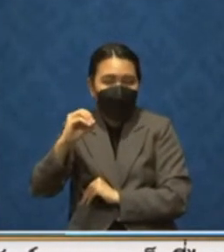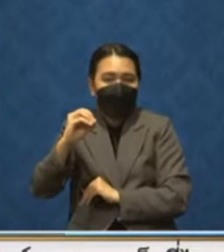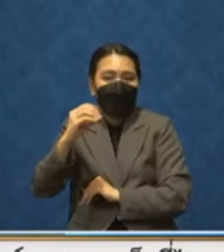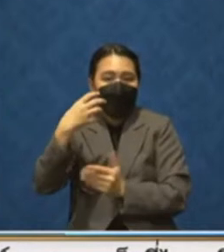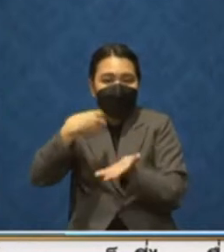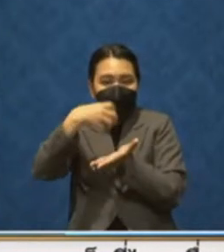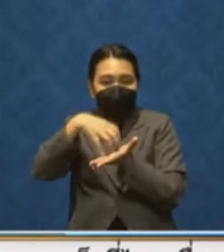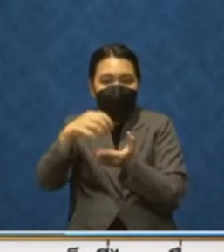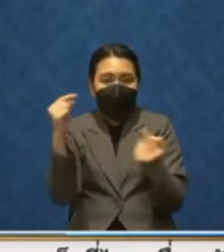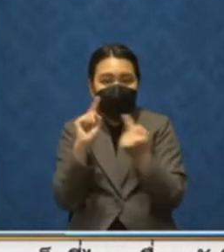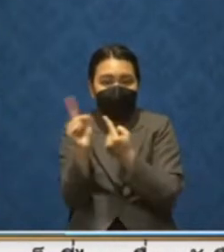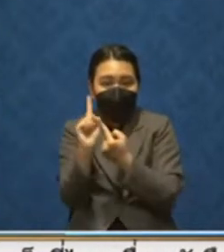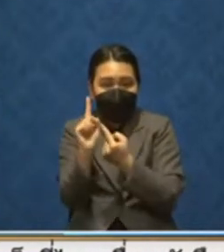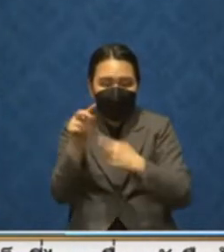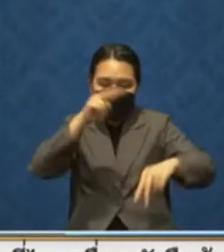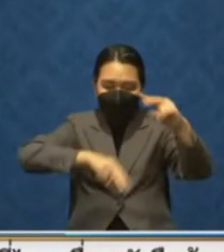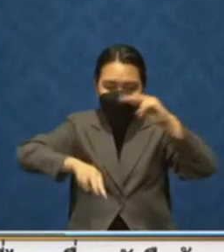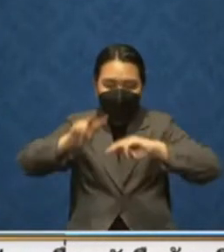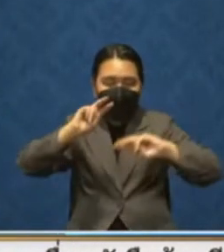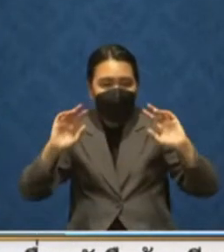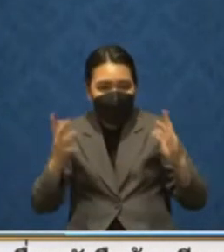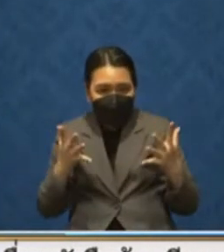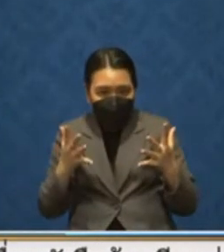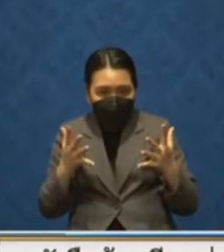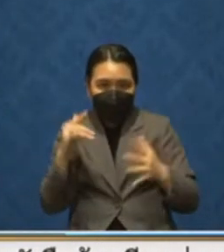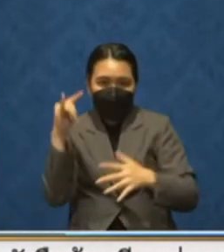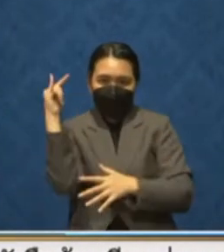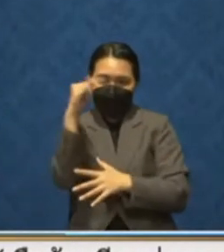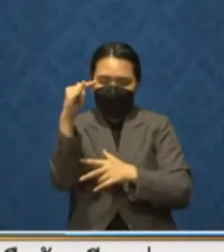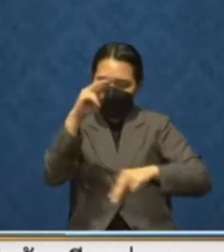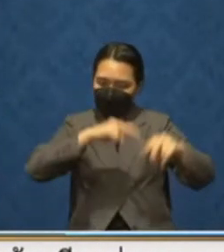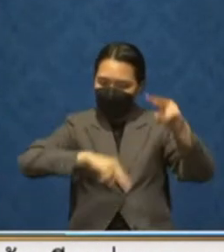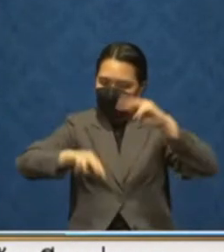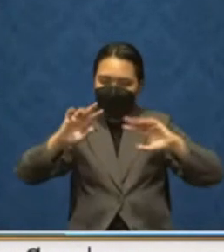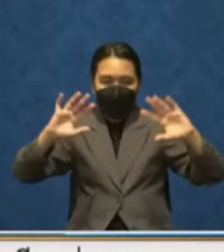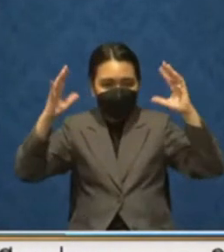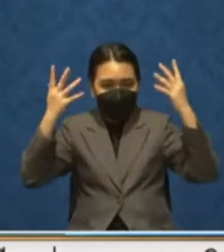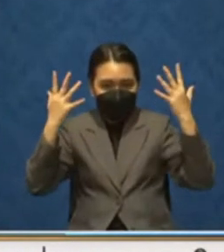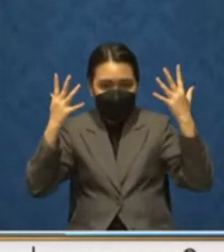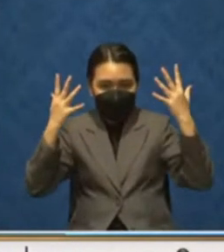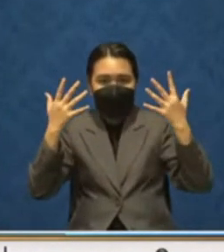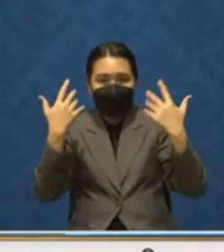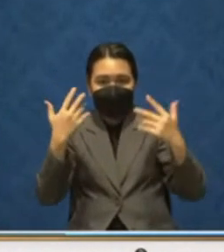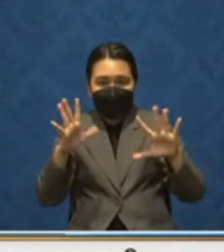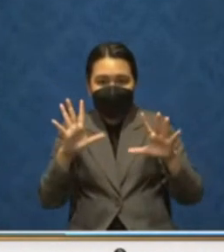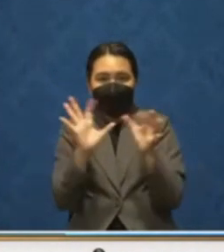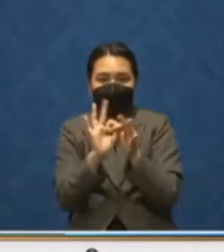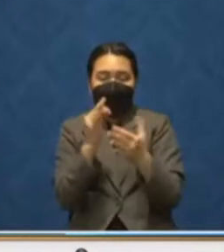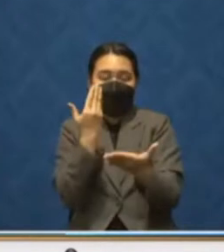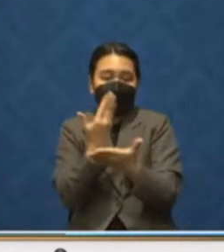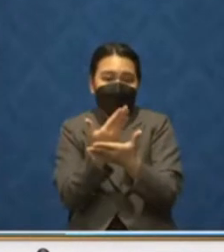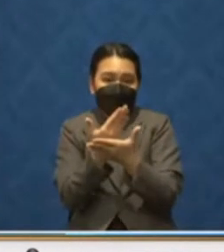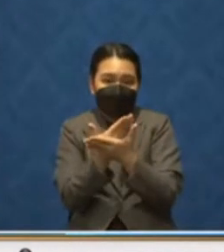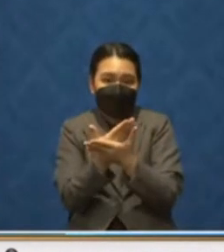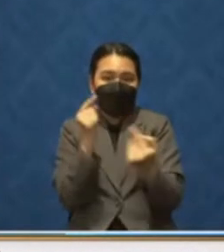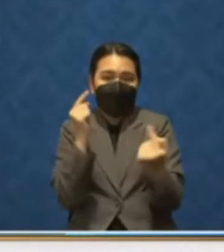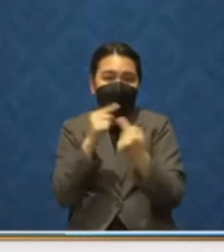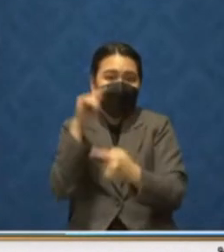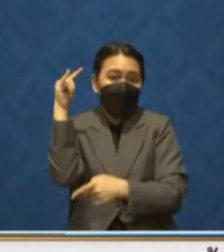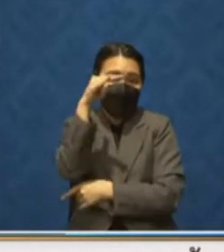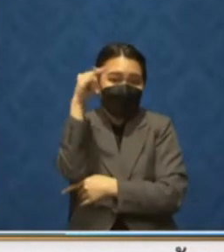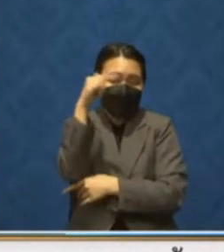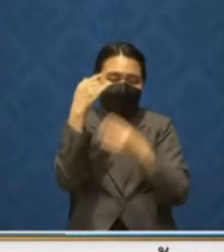ละเลยกับดูแลบกพร่องการตรวจสอบสายการบินมาเป็นเวลานานจากการนำนโยบายน่านฟ้าเสรีนะครับ